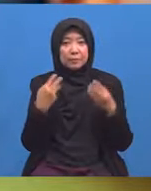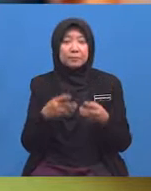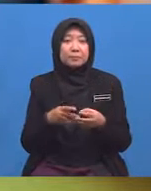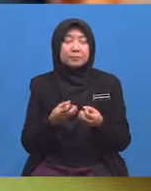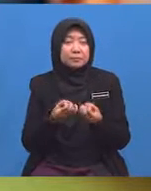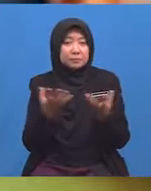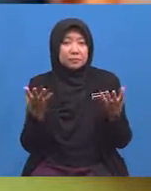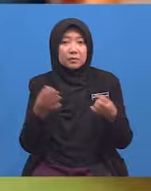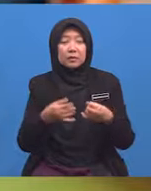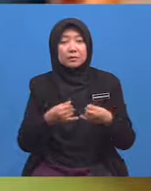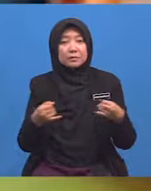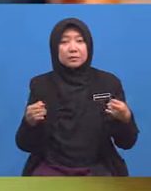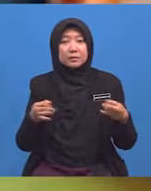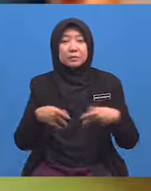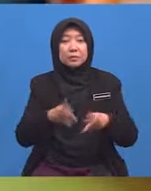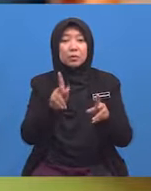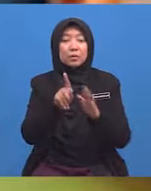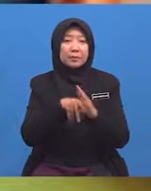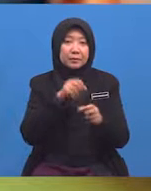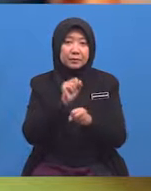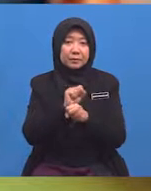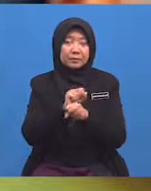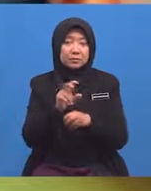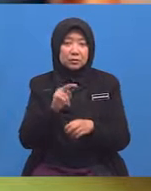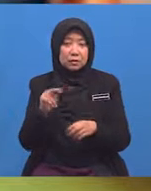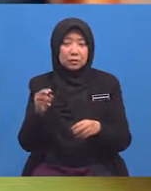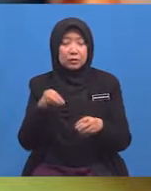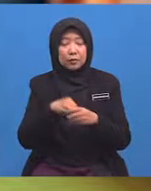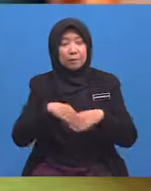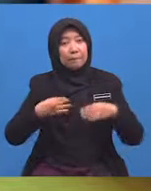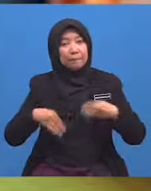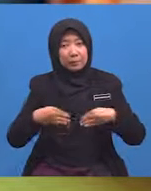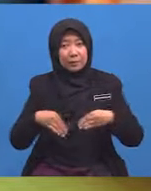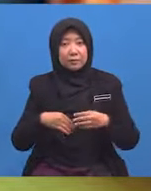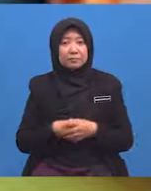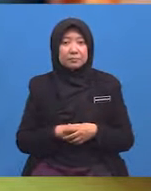pelbagai jenis peluang pekerjaan dalam pelbagai bidang.